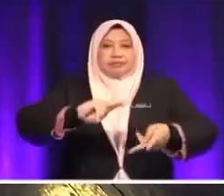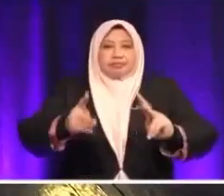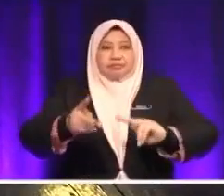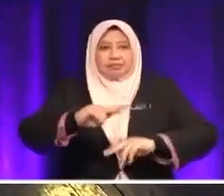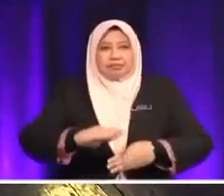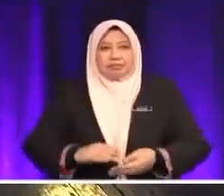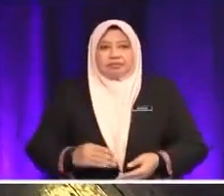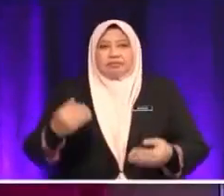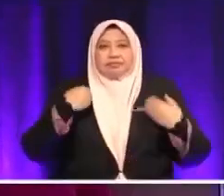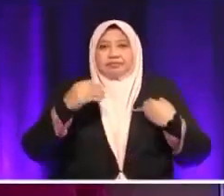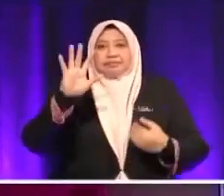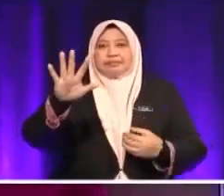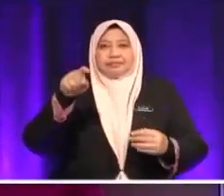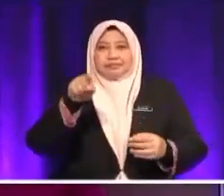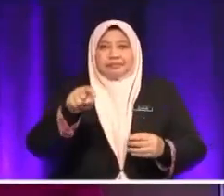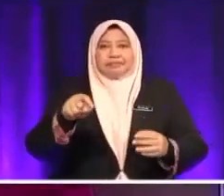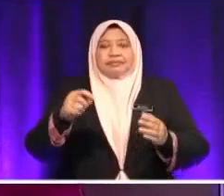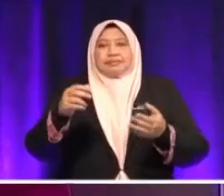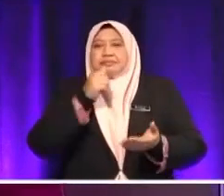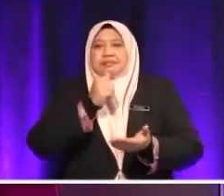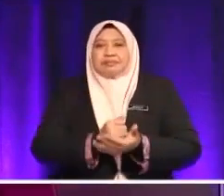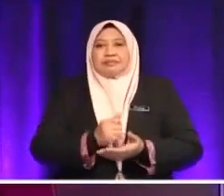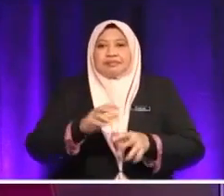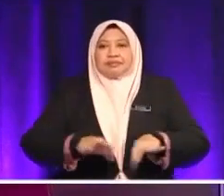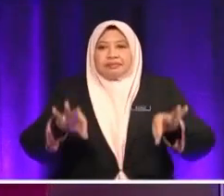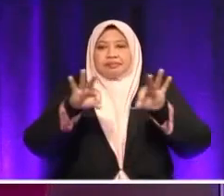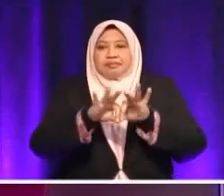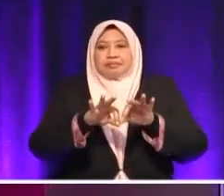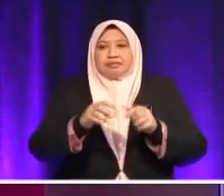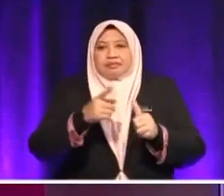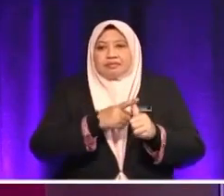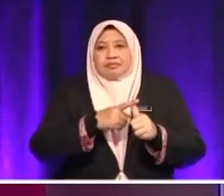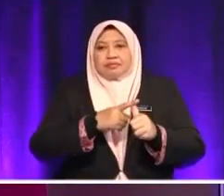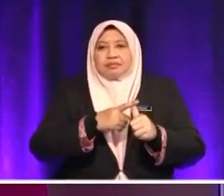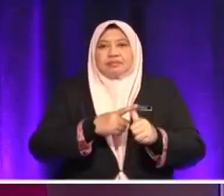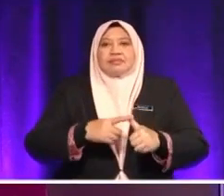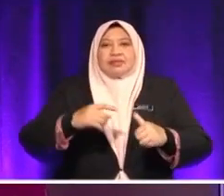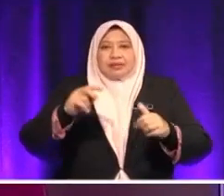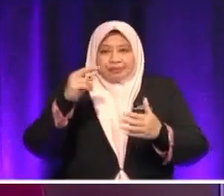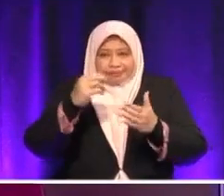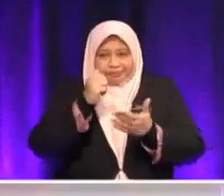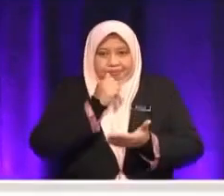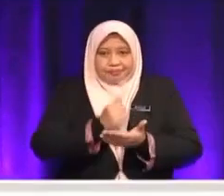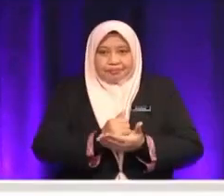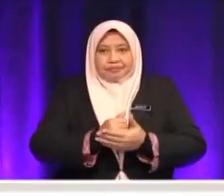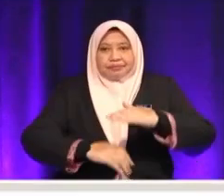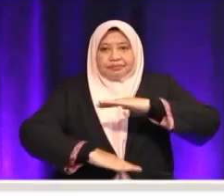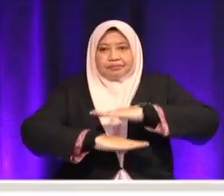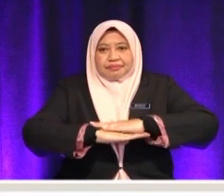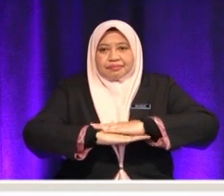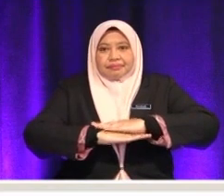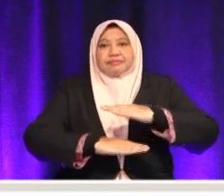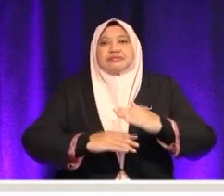titik penting 5 Nilai penting yaitu nilai minimal nilai maksimal kuatir pertama